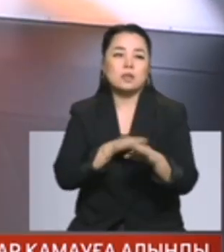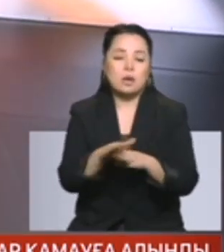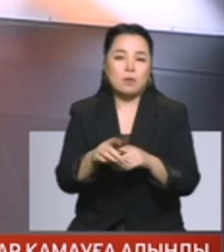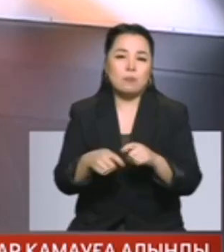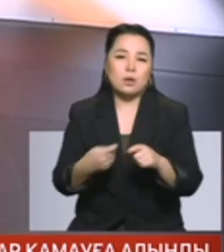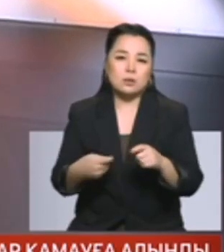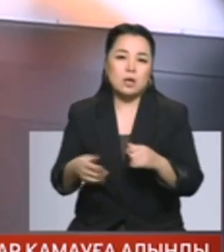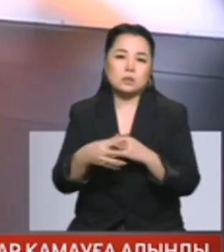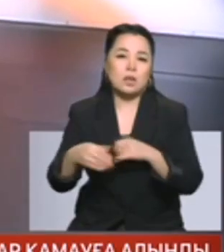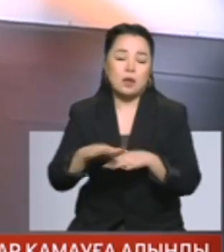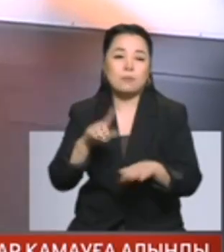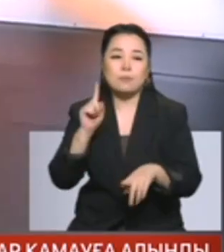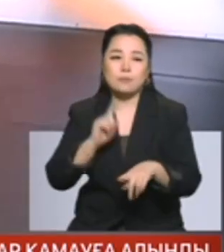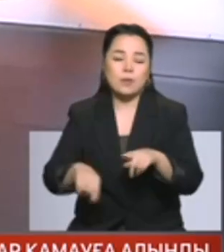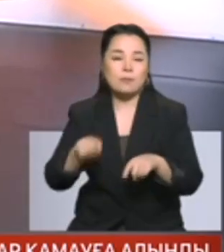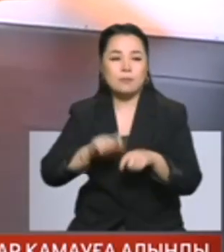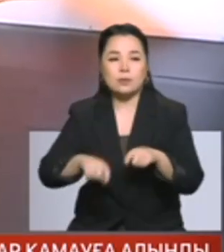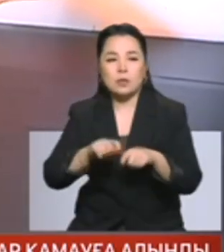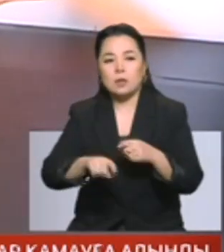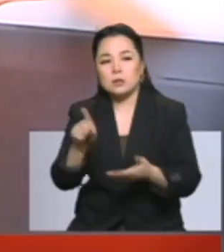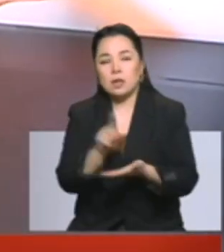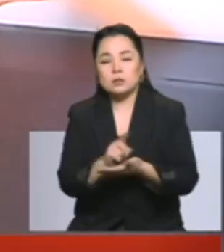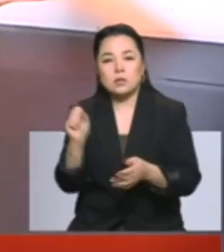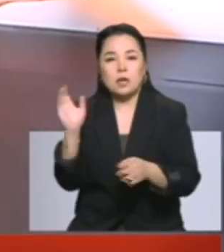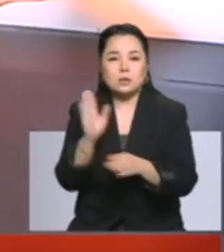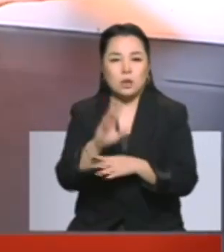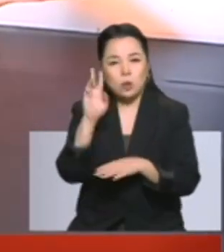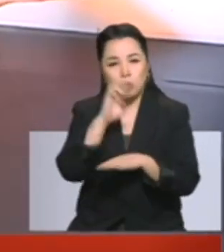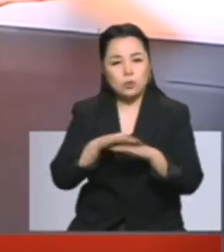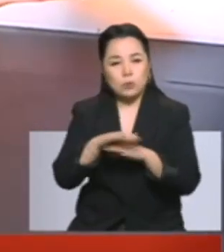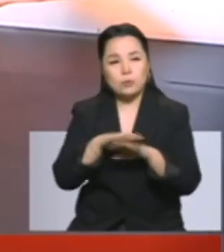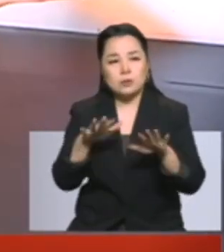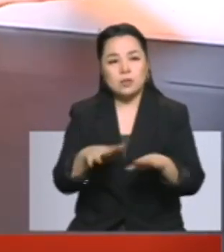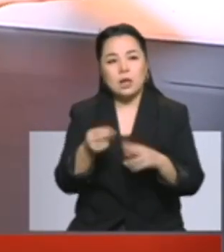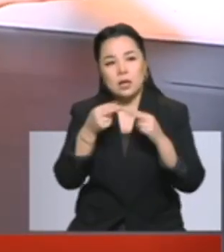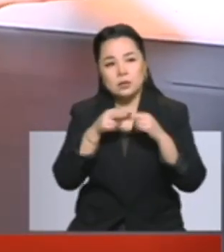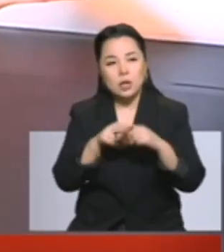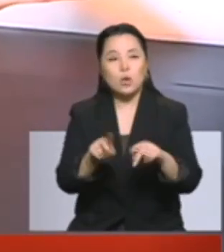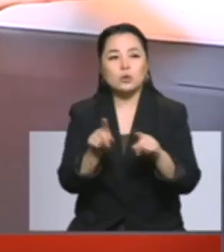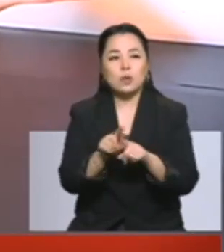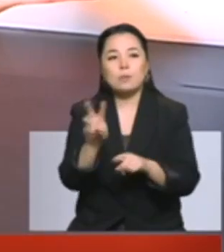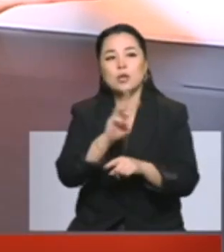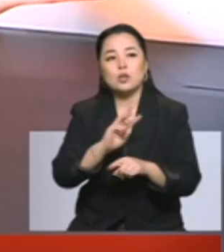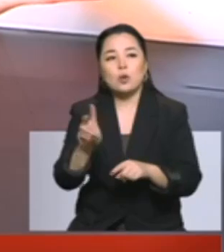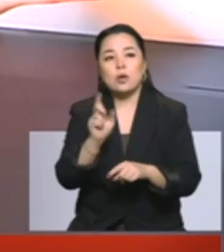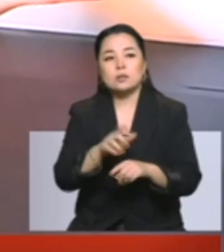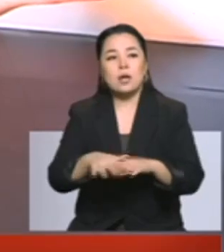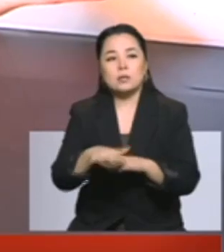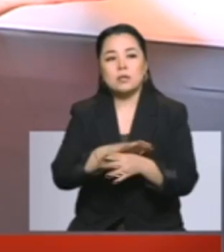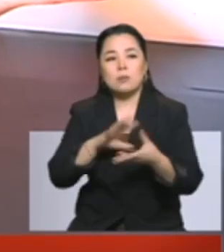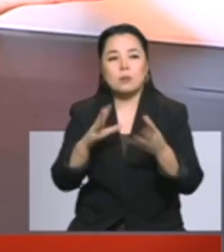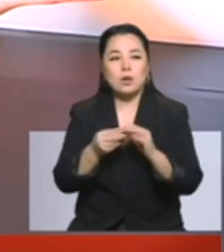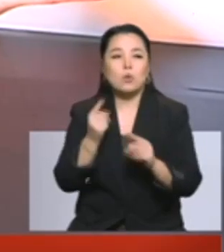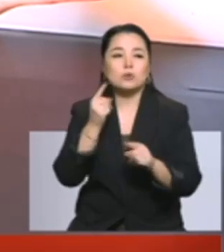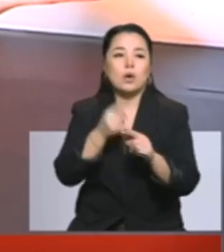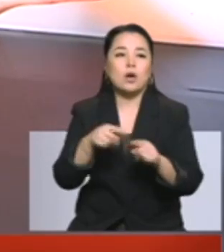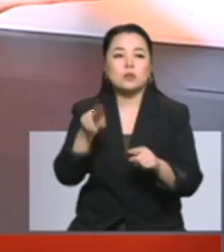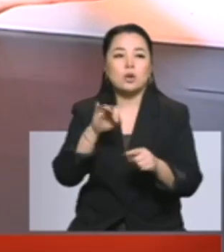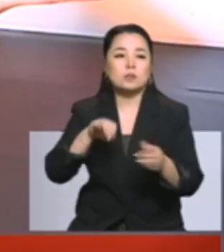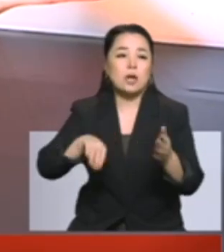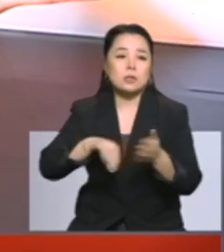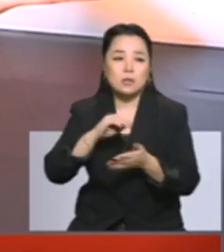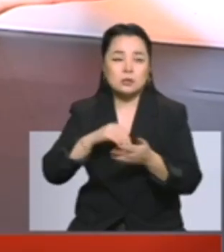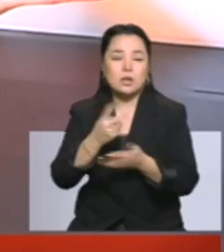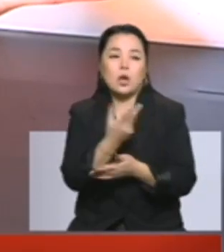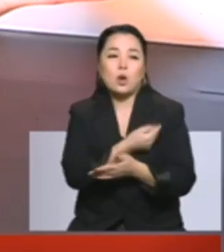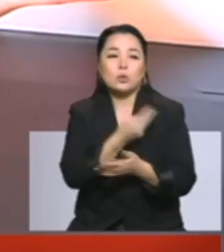баяу өңірлерді сынға алды. Өйткені үкімет резервінен қыруар қаржы бөлініп, миллионнан астам қосымша доза сатып алынғанымен